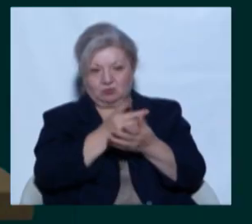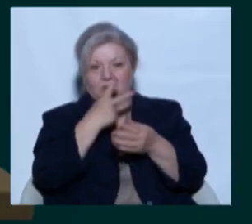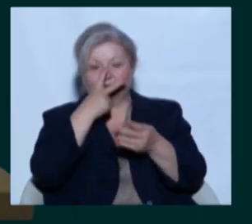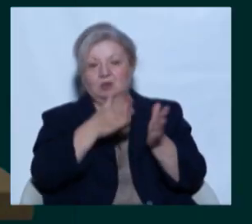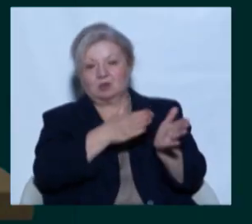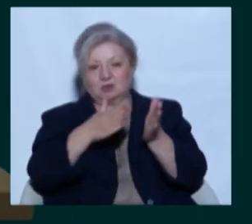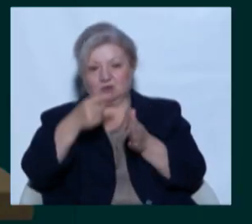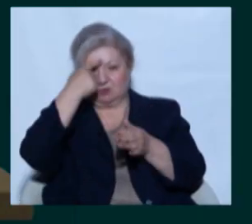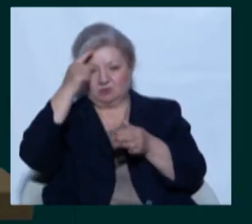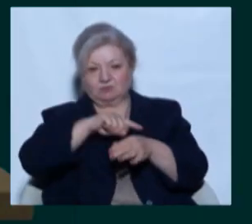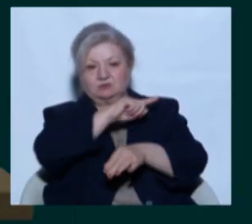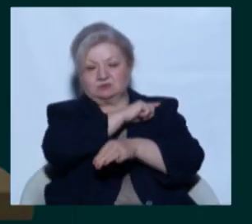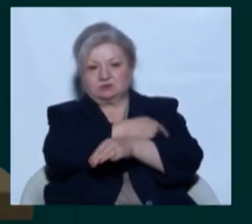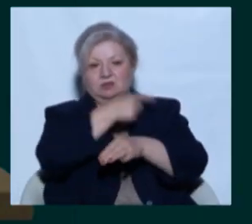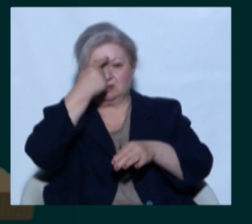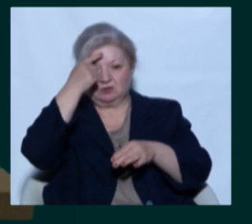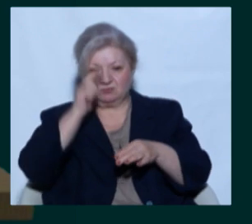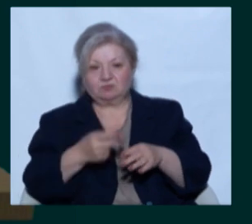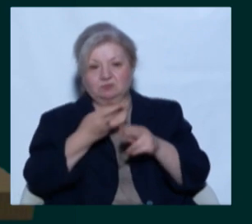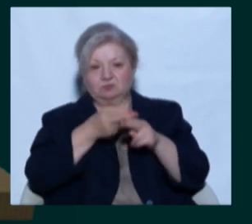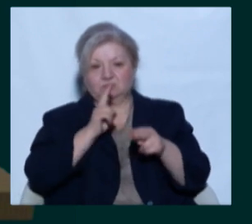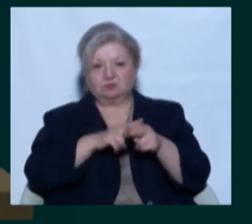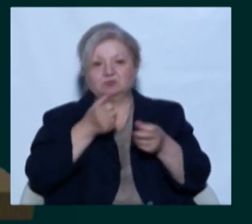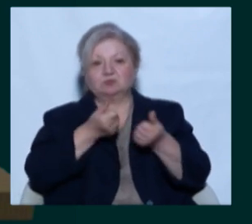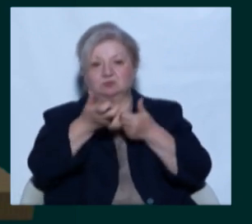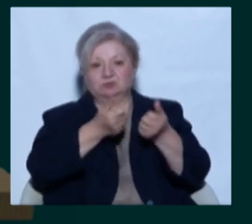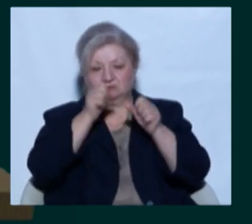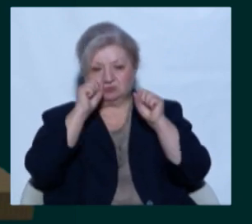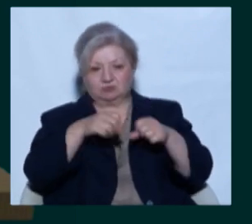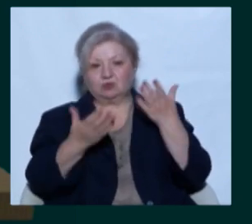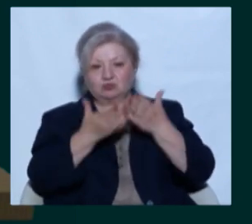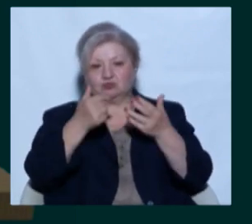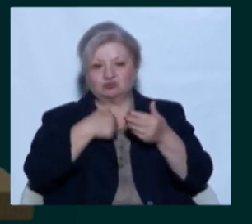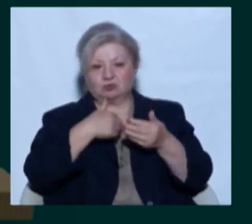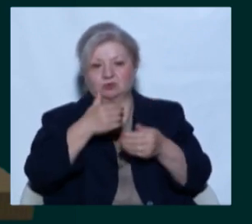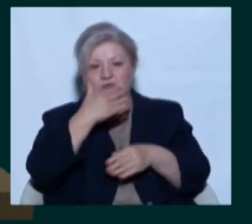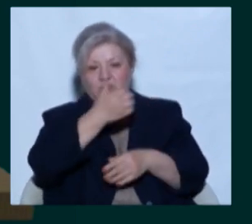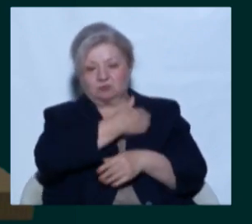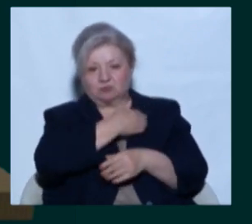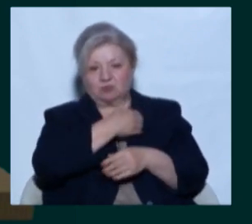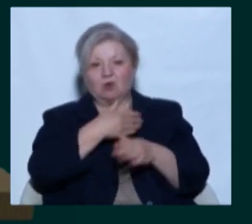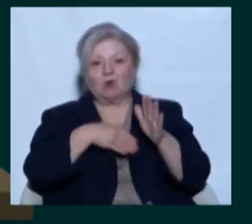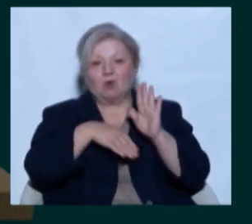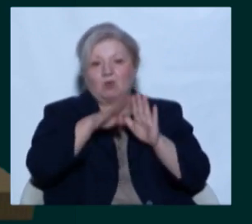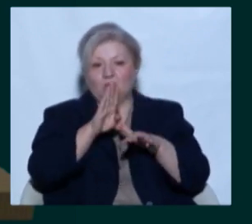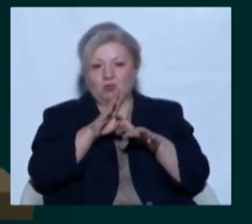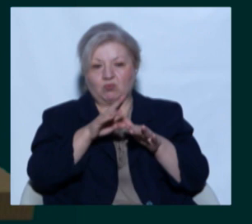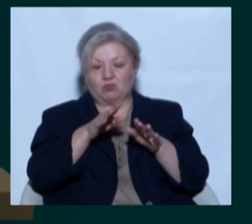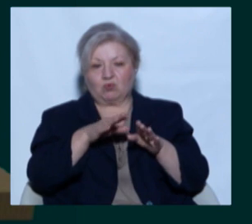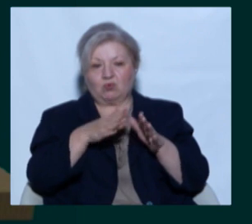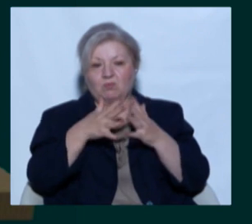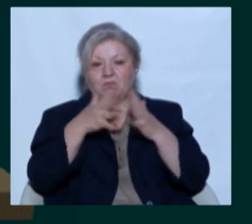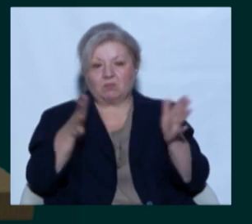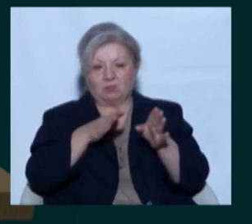გადაადგილება ჩვენთვის ცნობილია, ძალა ვნახეთ, შესაბამისად გრაფიკულად შეგვიძლია განსაზღვროთ მუშაობა. თუ ჩვენ გვინდა, რომ უფრო დიდი